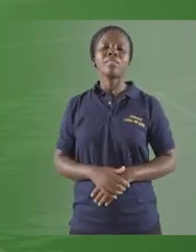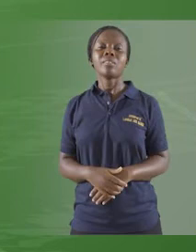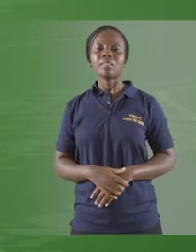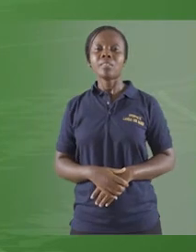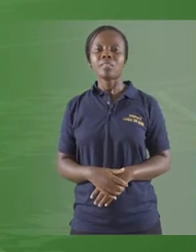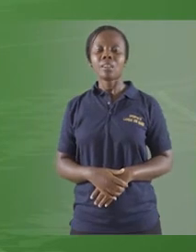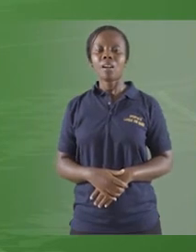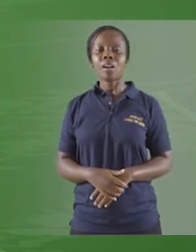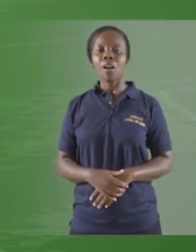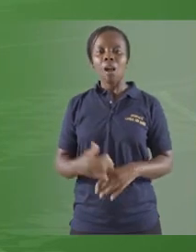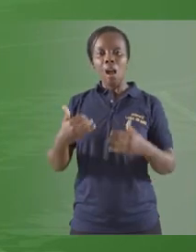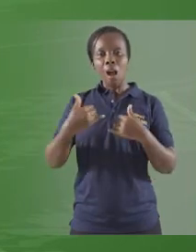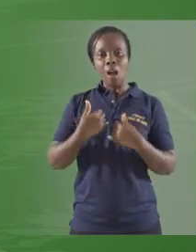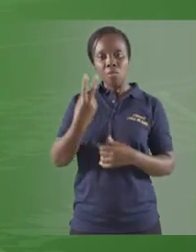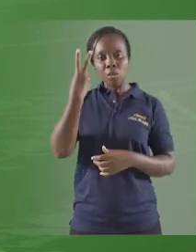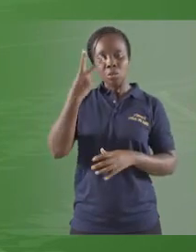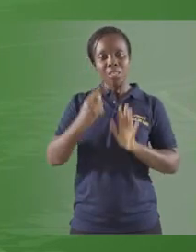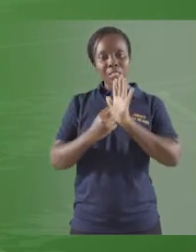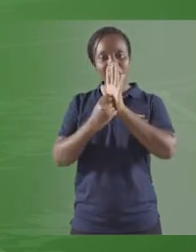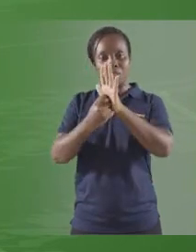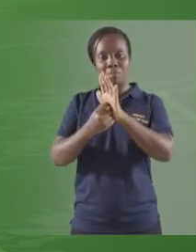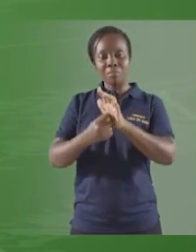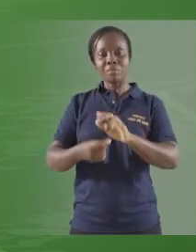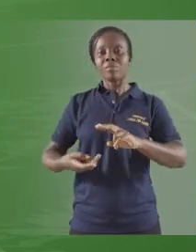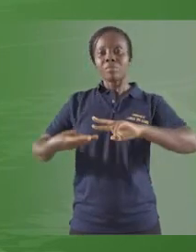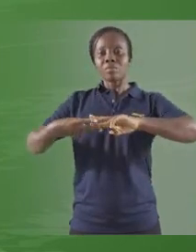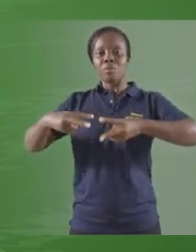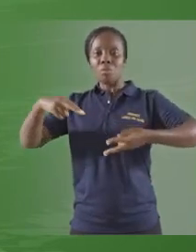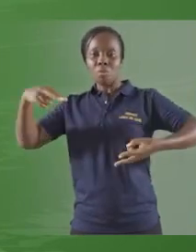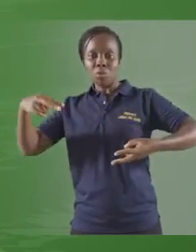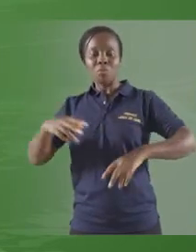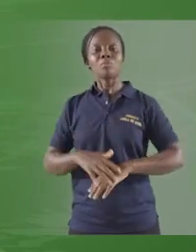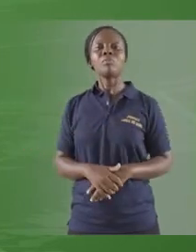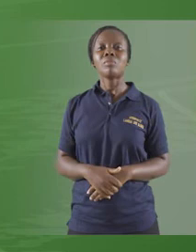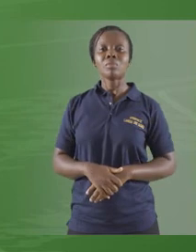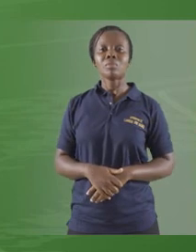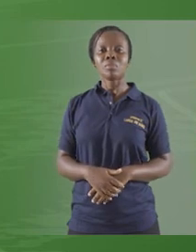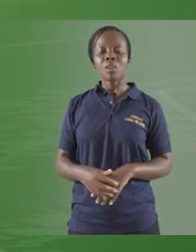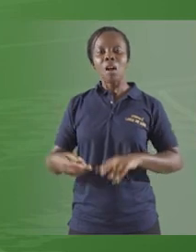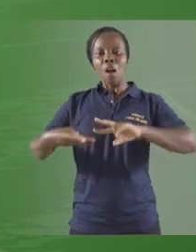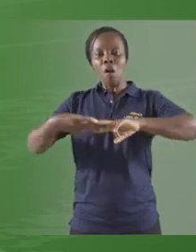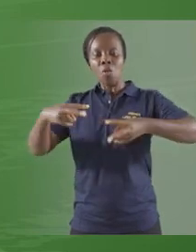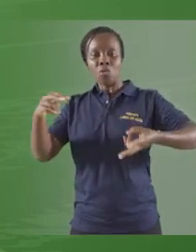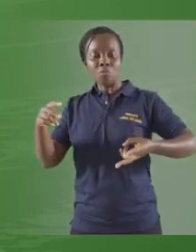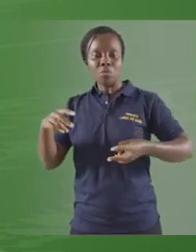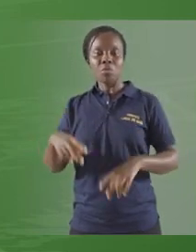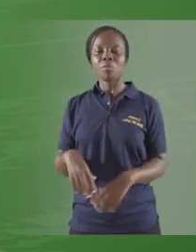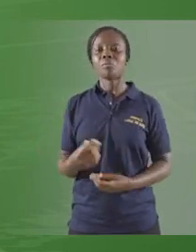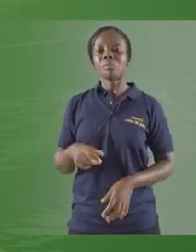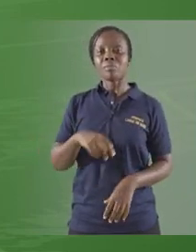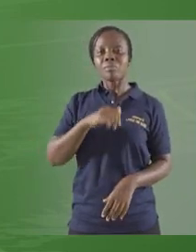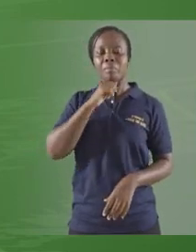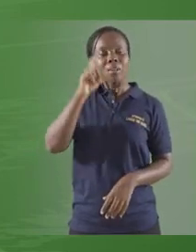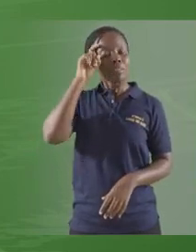il existe deux types de chromosomes. Nous avons les chromosomes non sexuels, aussi appelés